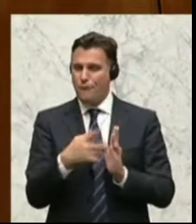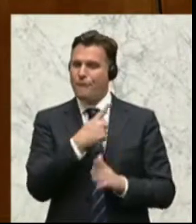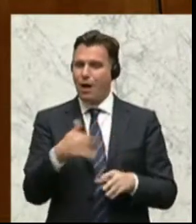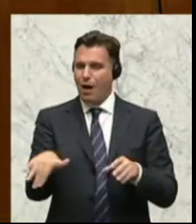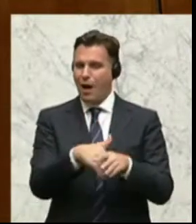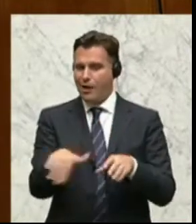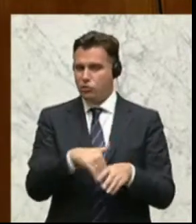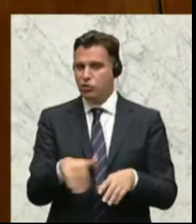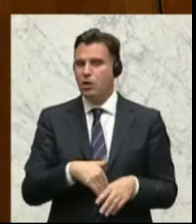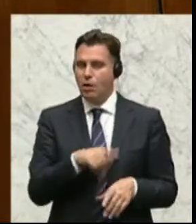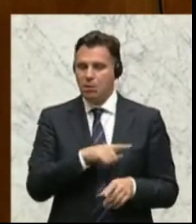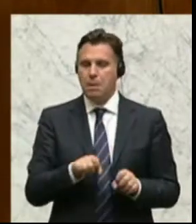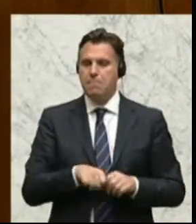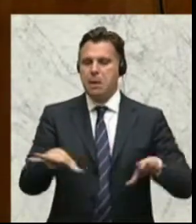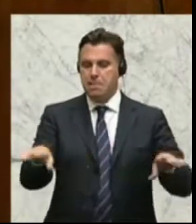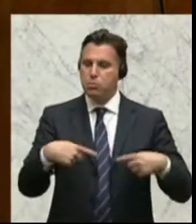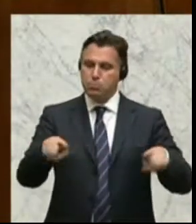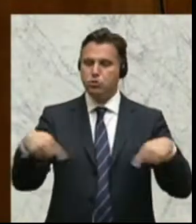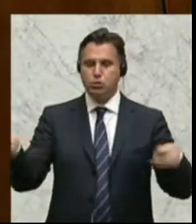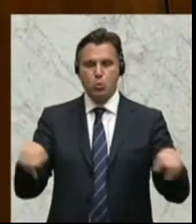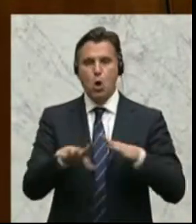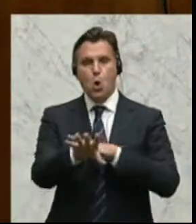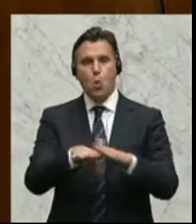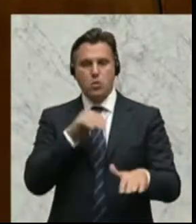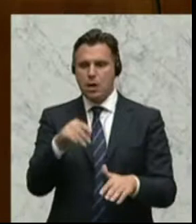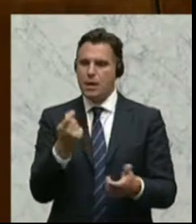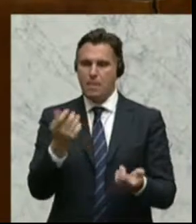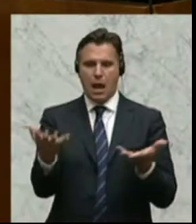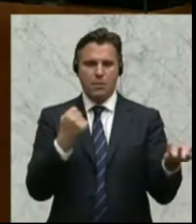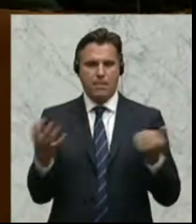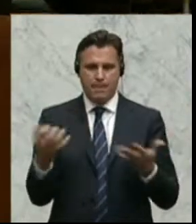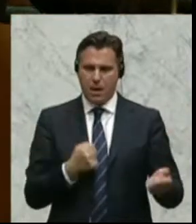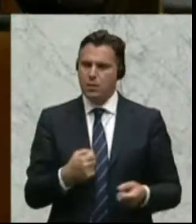Unternehmer losgelassen werden sollen. Das ist der falsche Ansatz, sehr geehrte Kollegen.